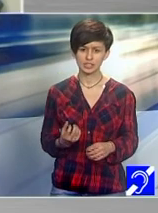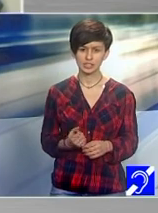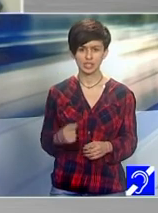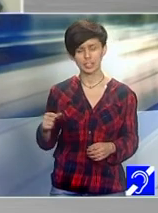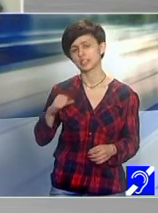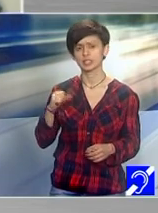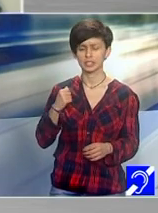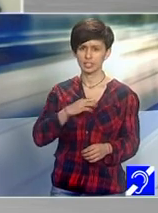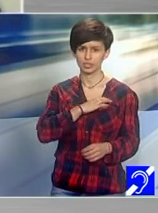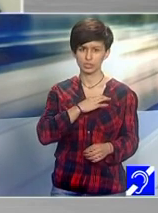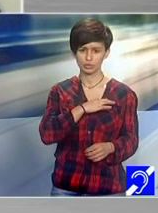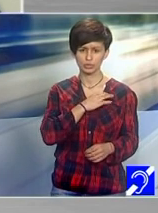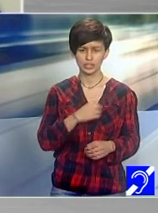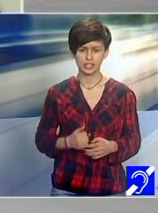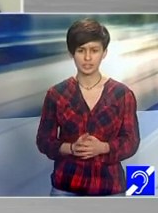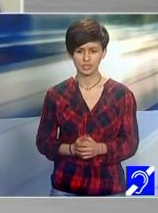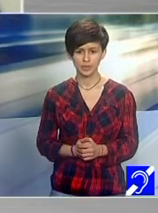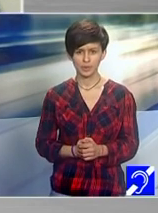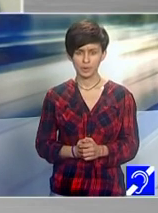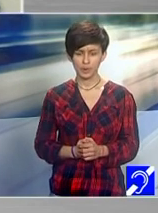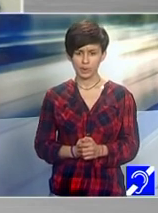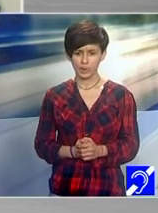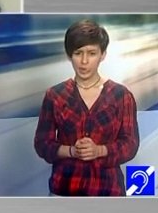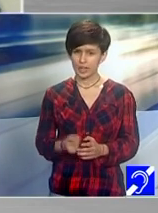nici măcar nu sunt în curs de brevetare, dar care au